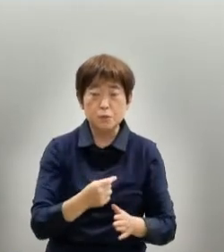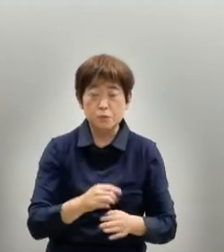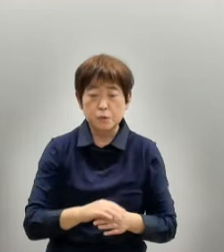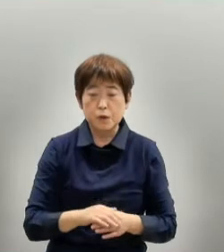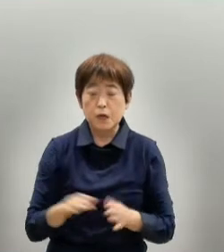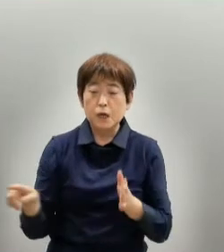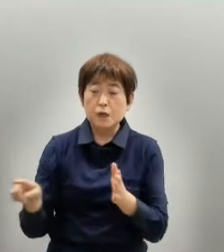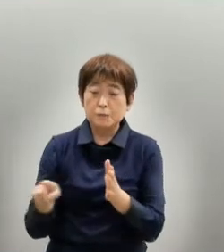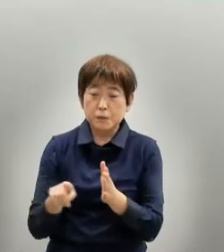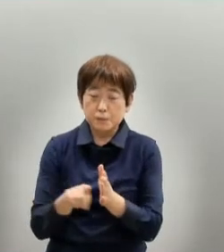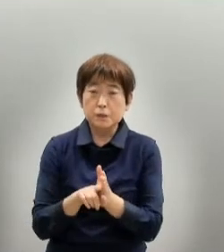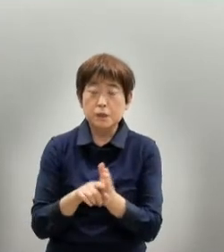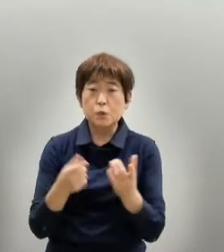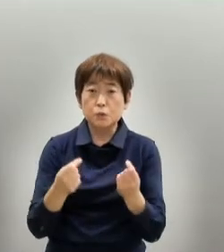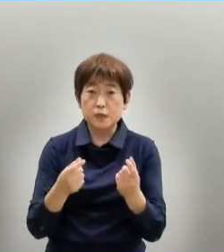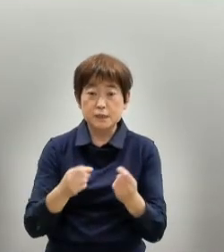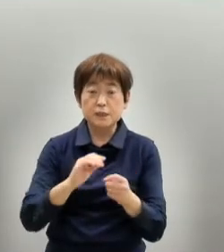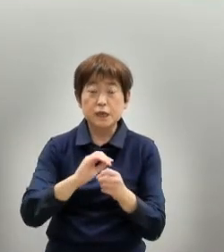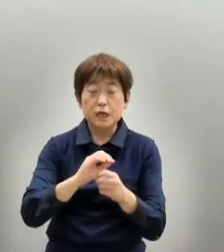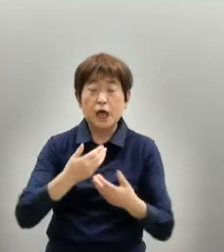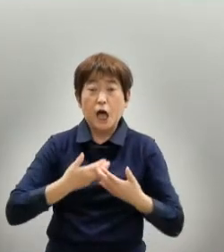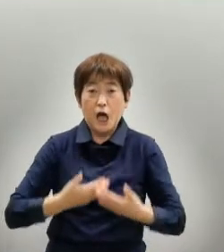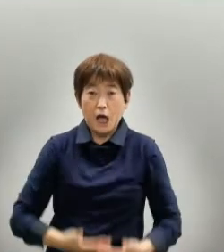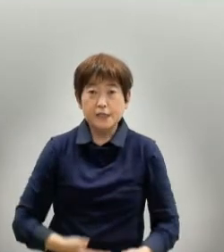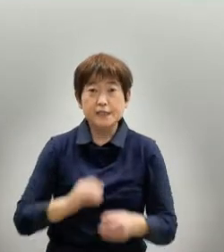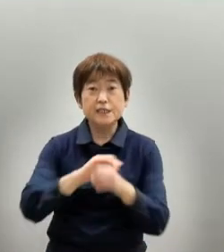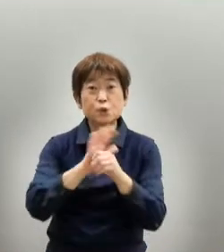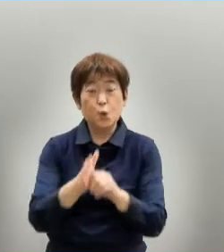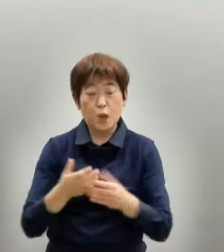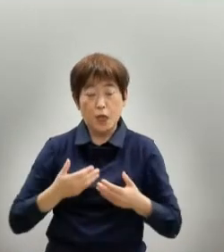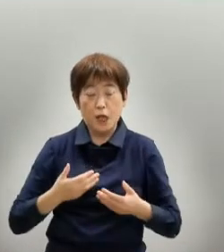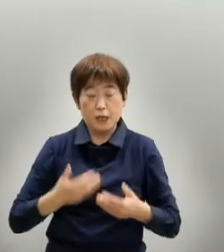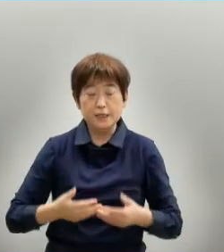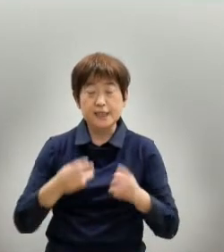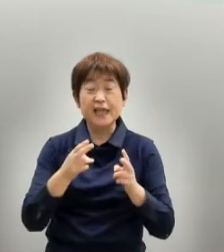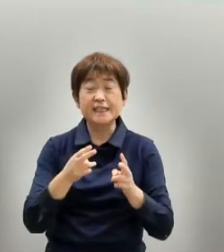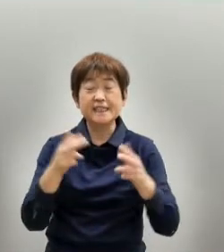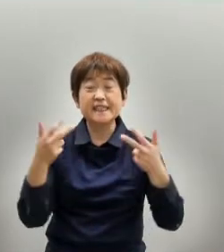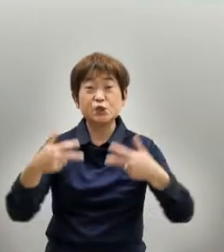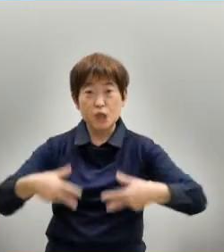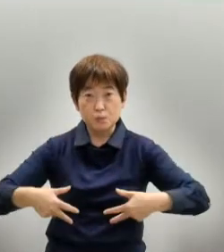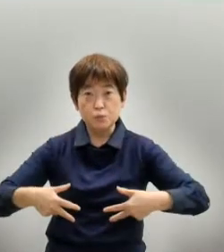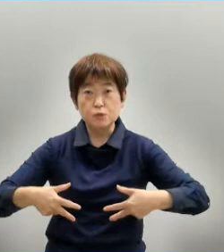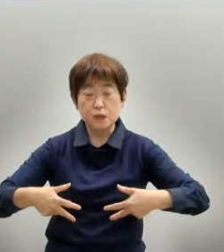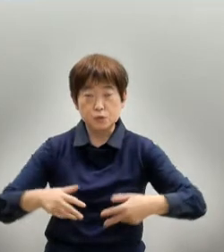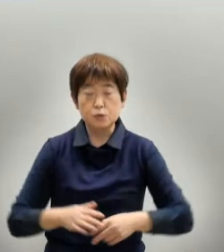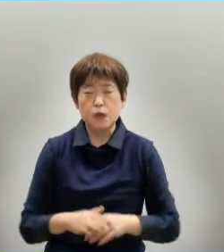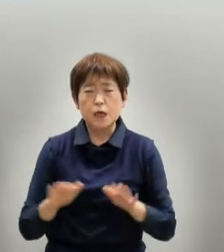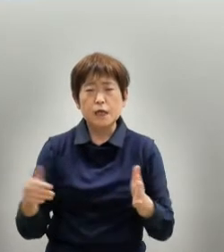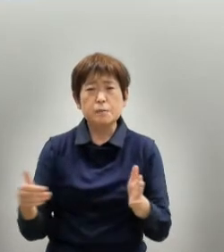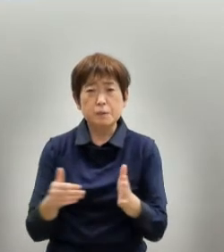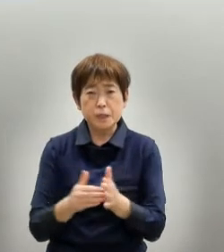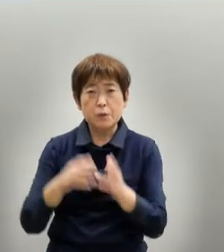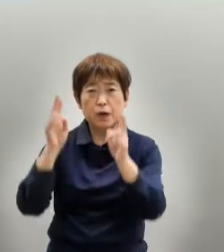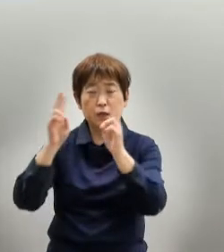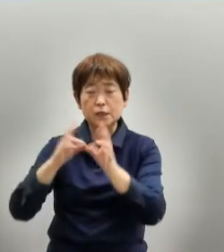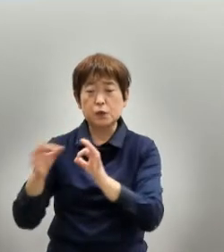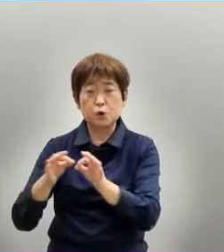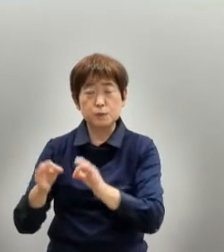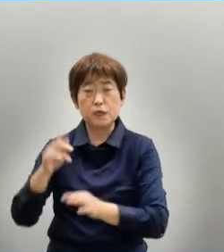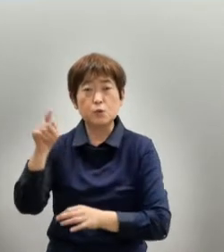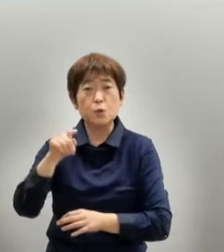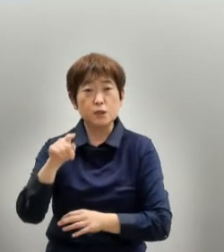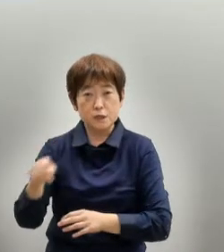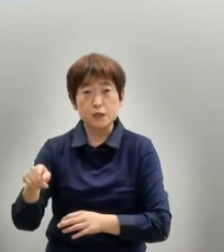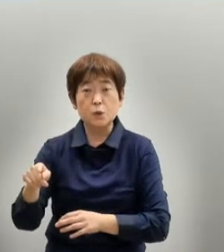ども、これ今までやってきました安心コロナお知らせシステムでございます。でこれは今までですね、事業者に対する任意